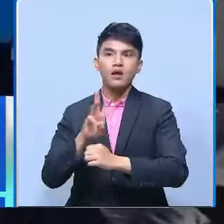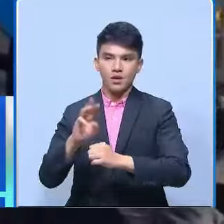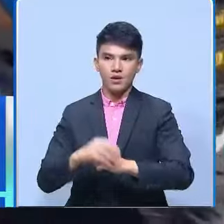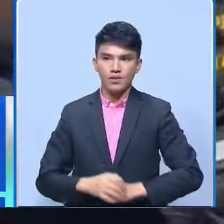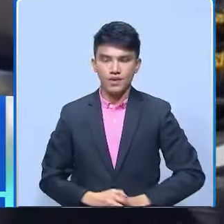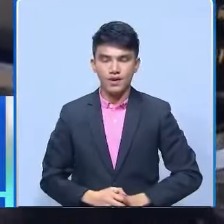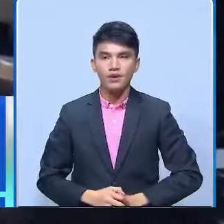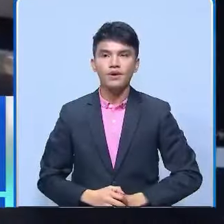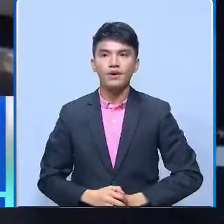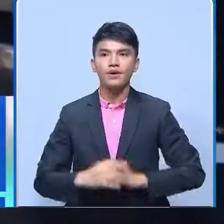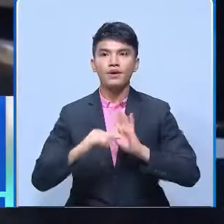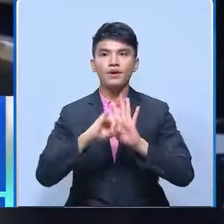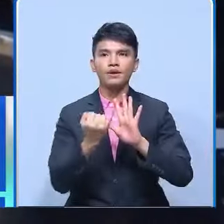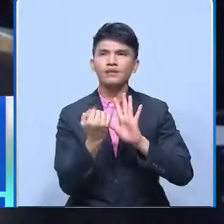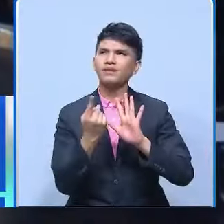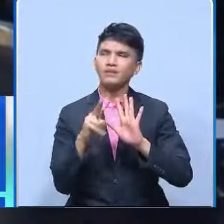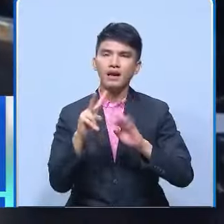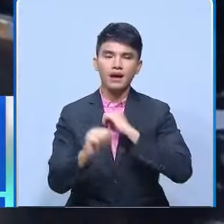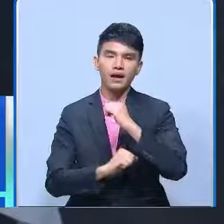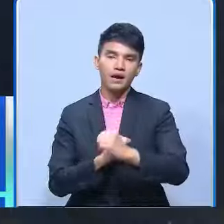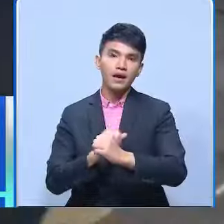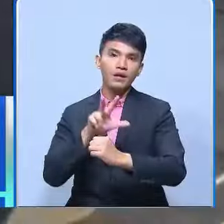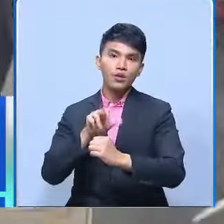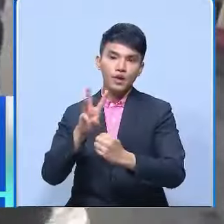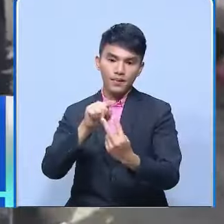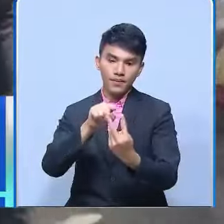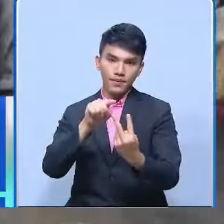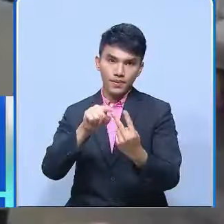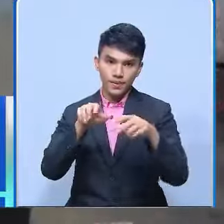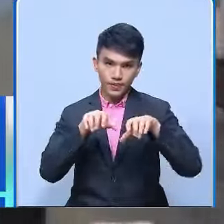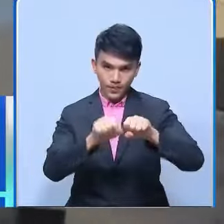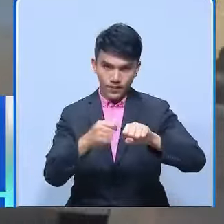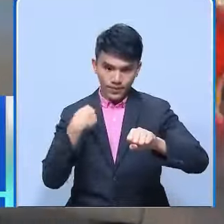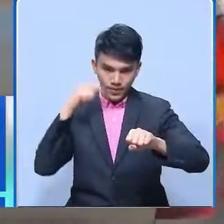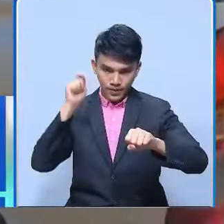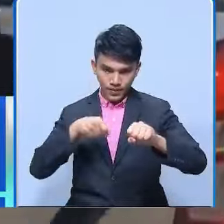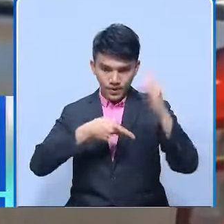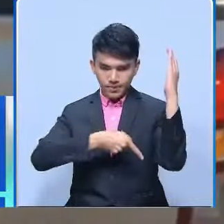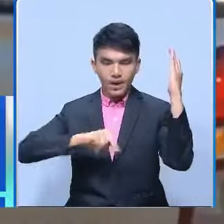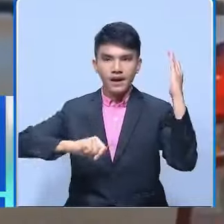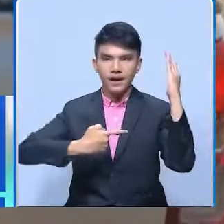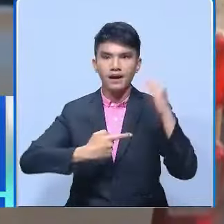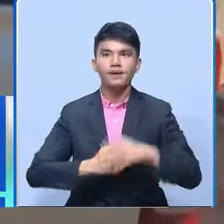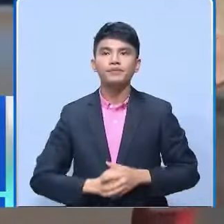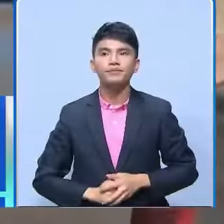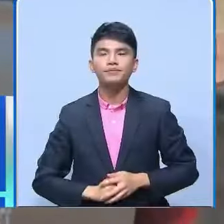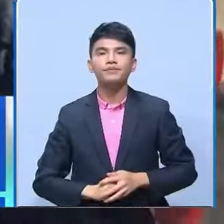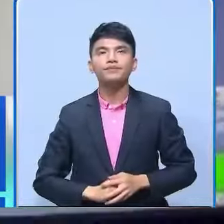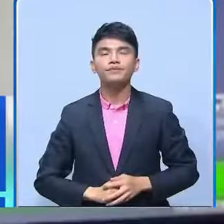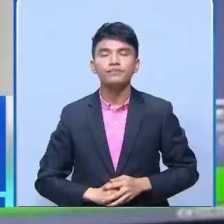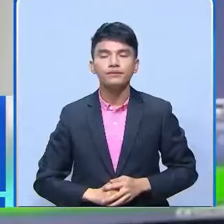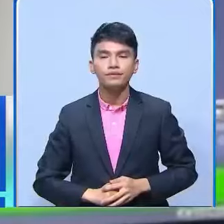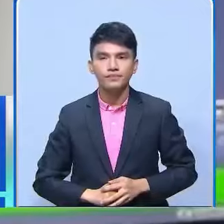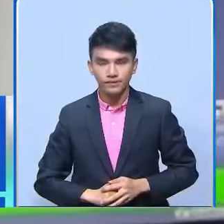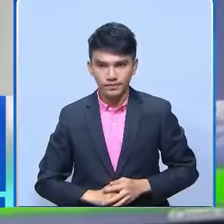ทนงศักดิ์หรือแจ็คอายุ 36ปีเป็นผู้ต้องหาตามหมายจับศาลจังหวัดพังงาค่ะคือหลังจาก